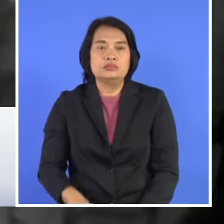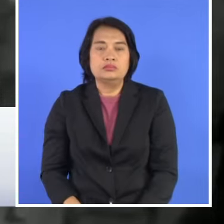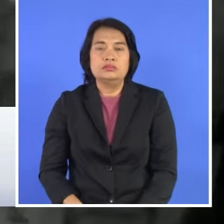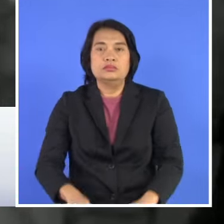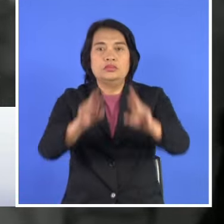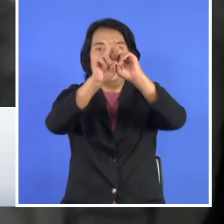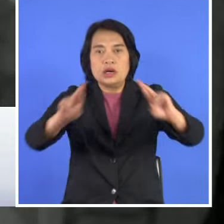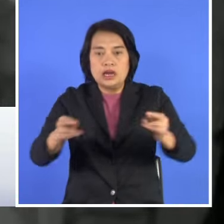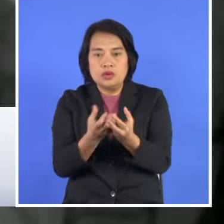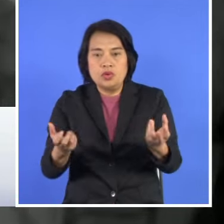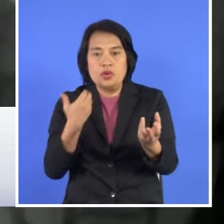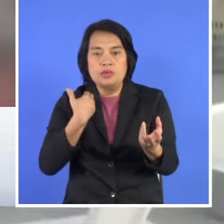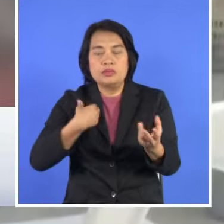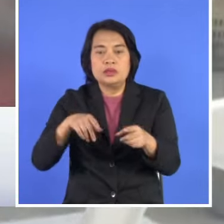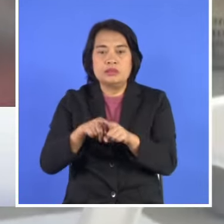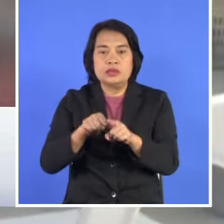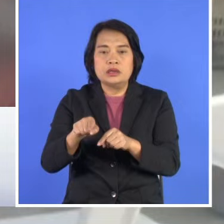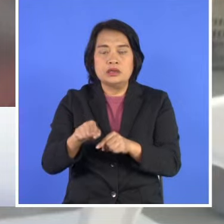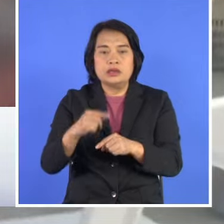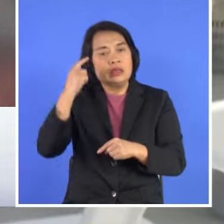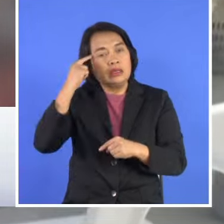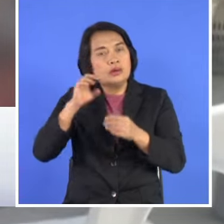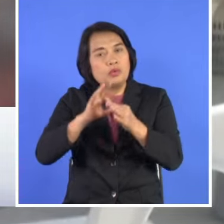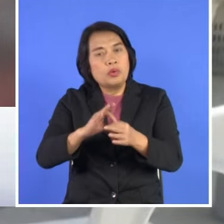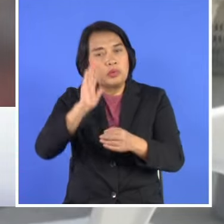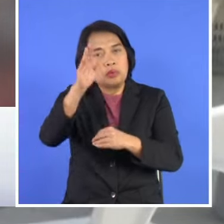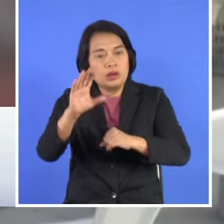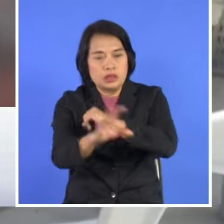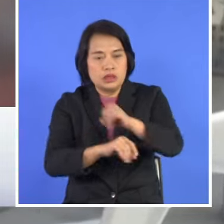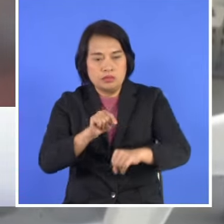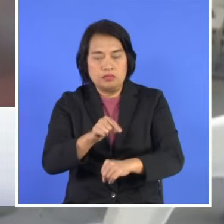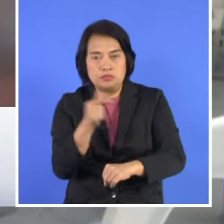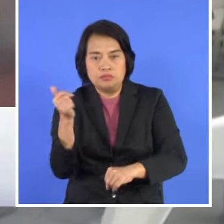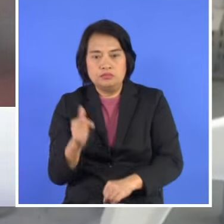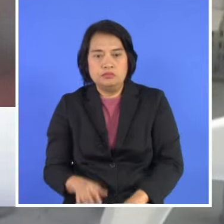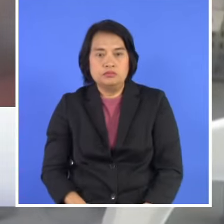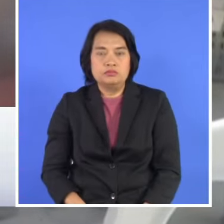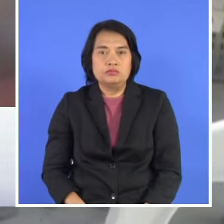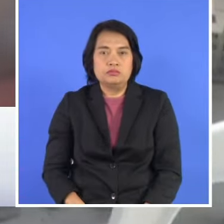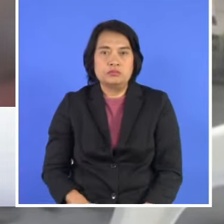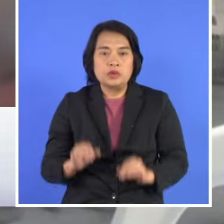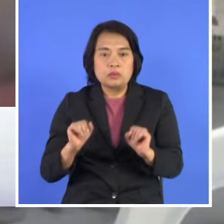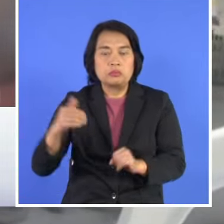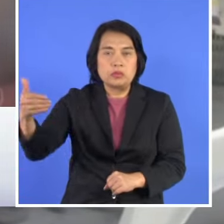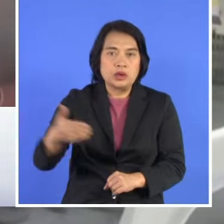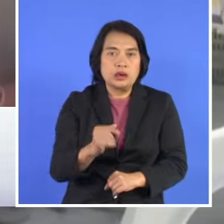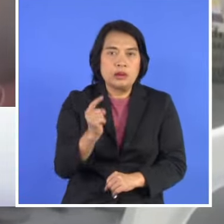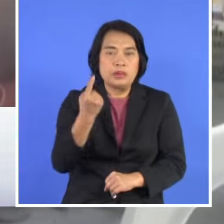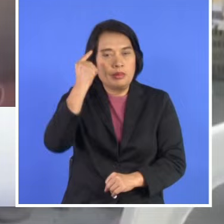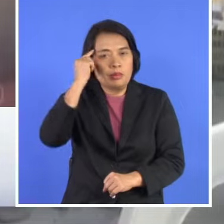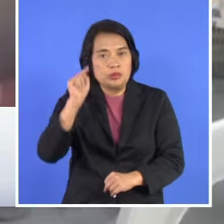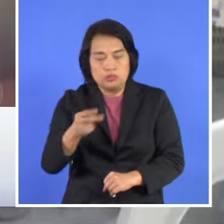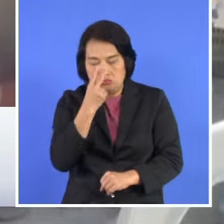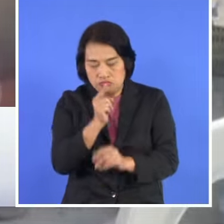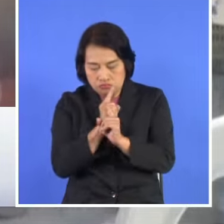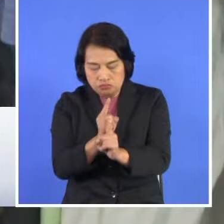มอเตอร์ไซค์วางเอาไว้ด้วยไงคะกลัวว่าวันดีคืนดีเนี่ยเดี๋ยวจะมาขโมยของอย่างอื่นไปด้วยไม่รู้ว่าจะกลับมาอีกวันไหนด้วยนะคะโพสต์ตามหาเบาะแสของ